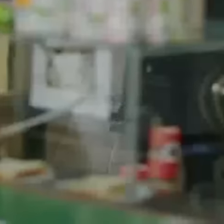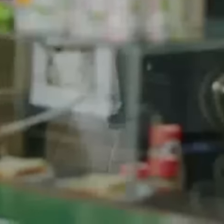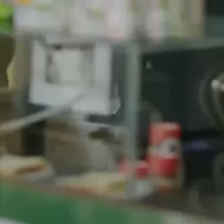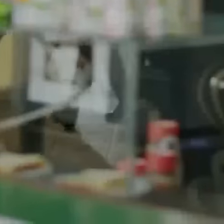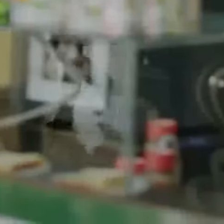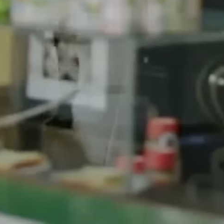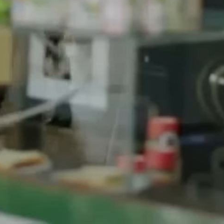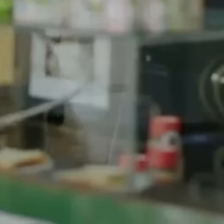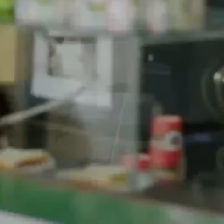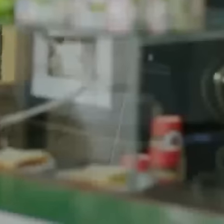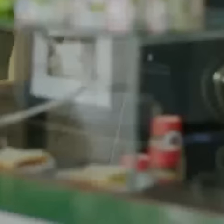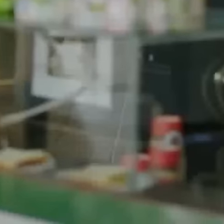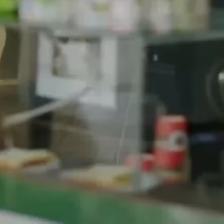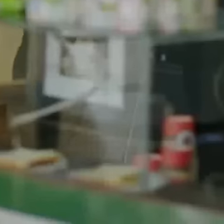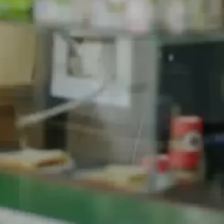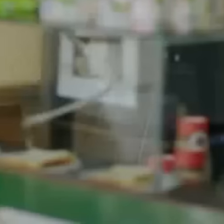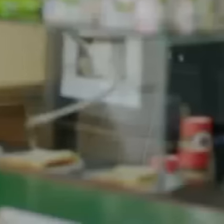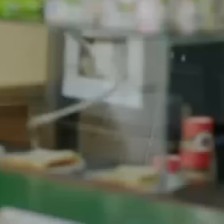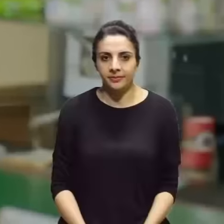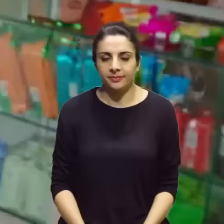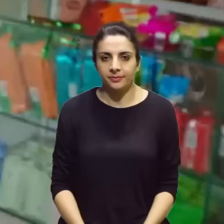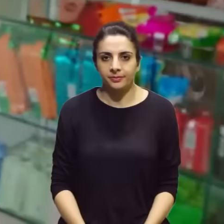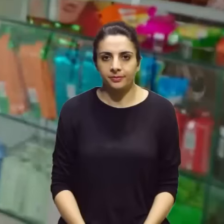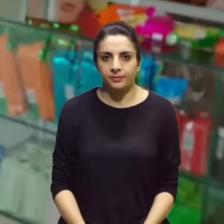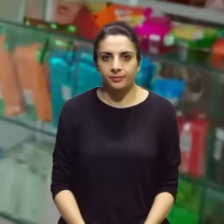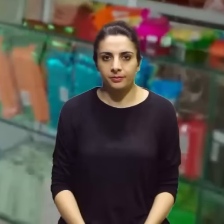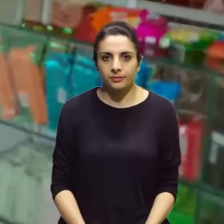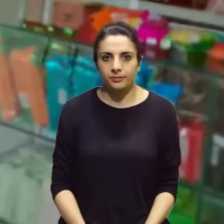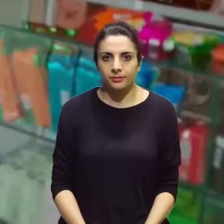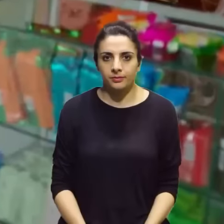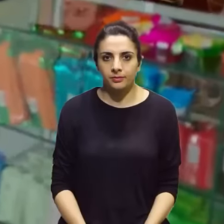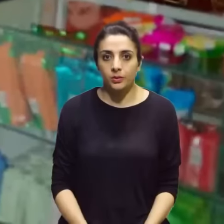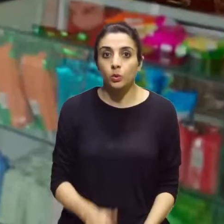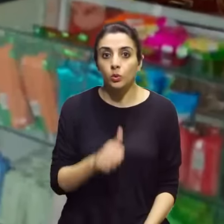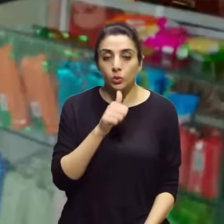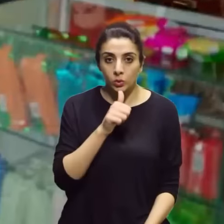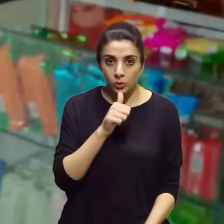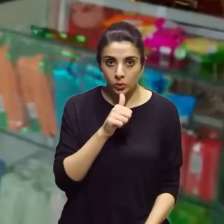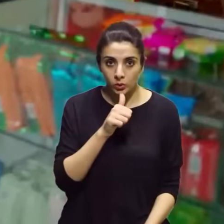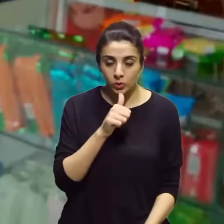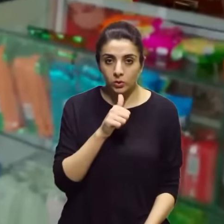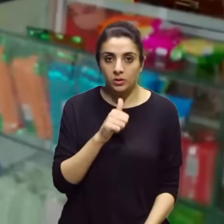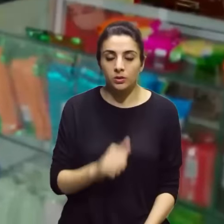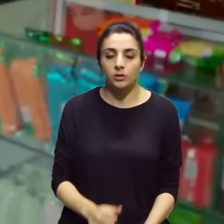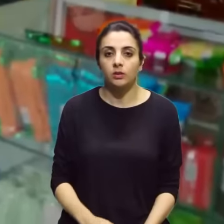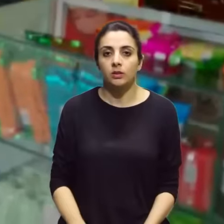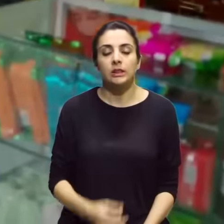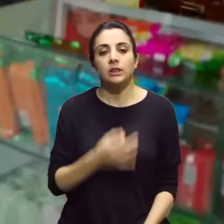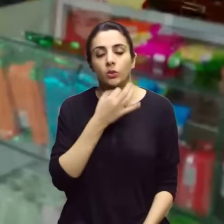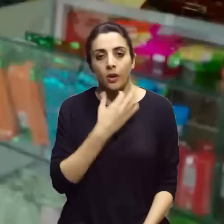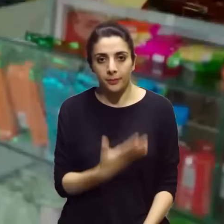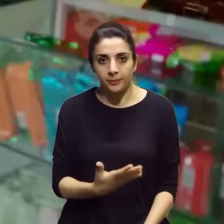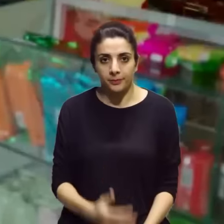Sevinç Sabri ile kantine geldi. Masara el sallarken birbirleriyle konuşmaya giriştiler. Su. Bakmadan parayı aldı. Sağ ol.